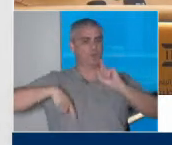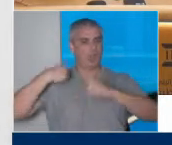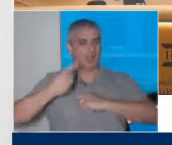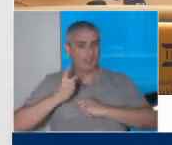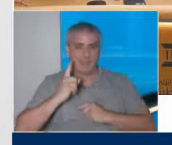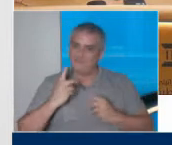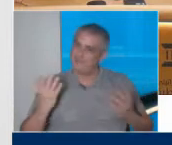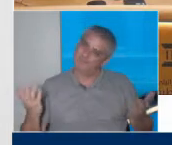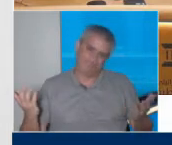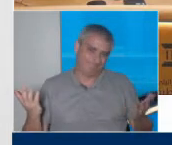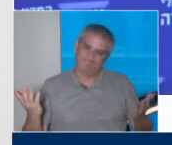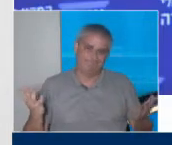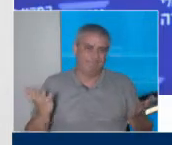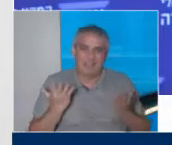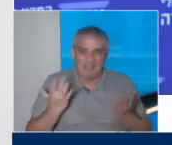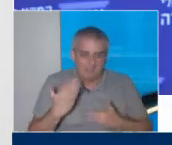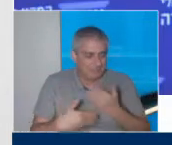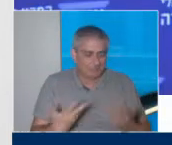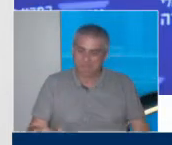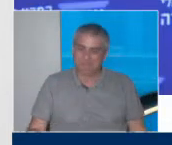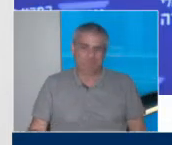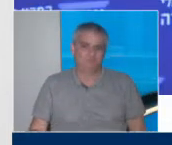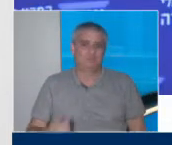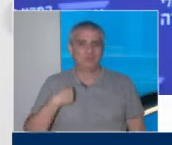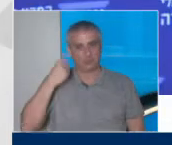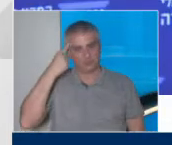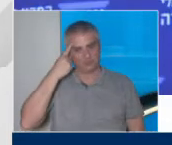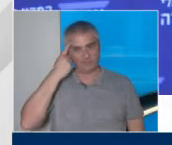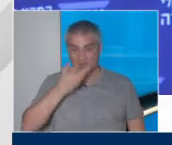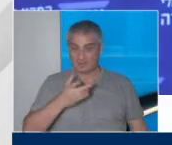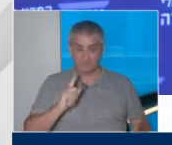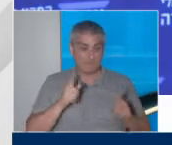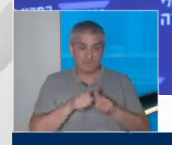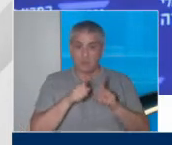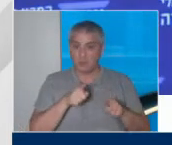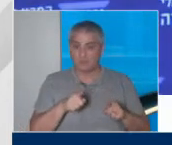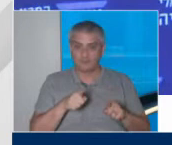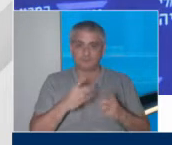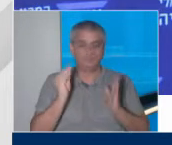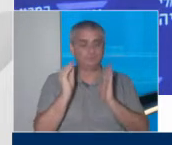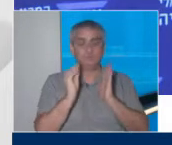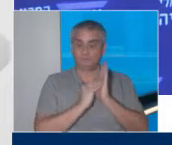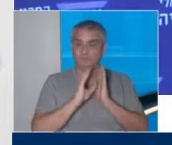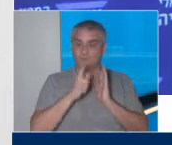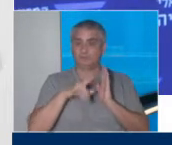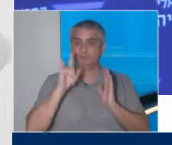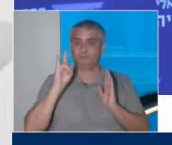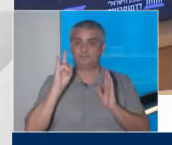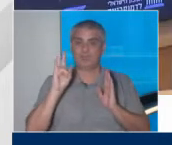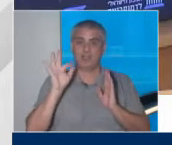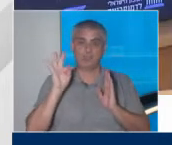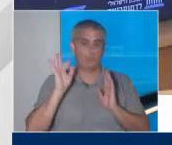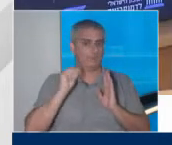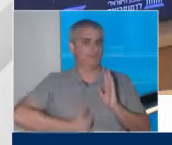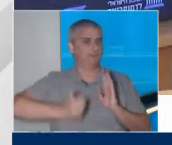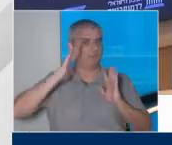אבל לאיפה זה הולך אף אחד לא יודע. אני חושבת שבמקרה הזה השיבוץ, האם חילי טרופר לדוגמה, שהוא באמת